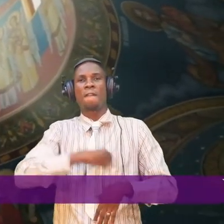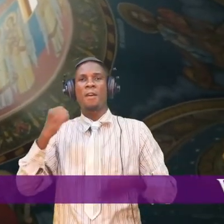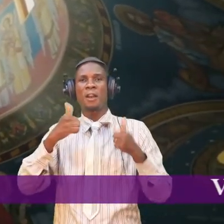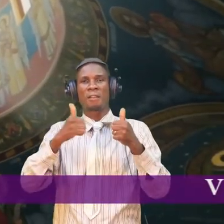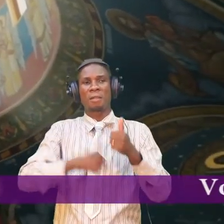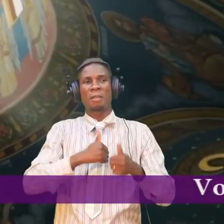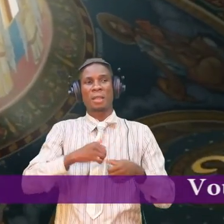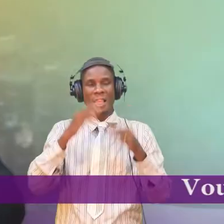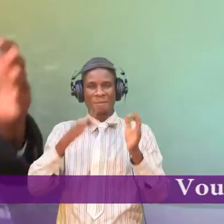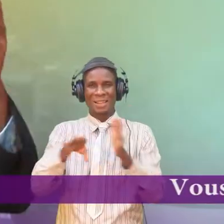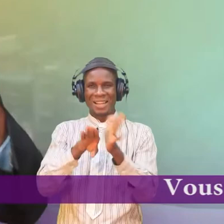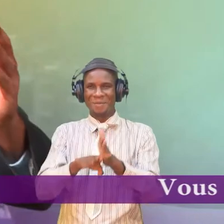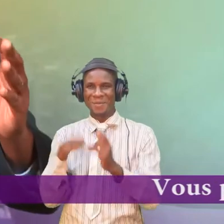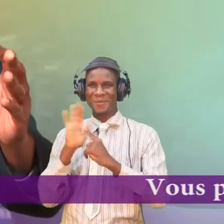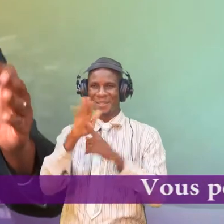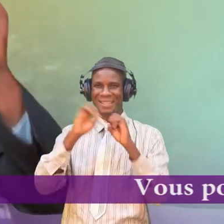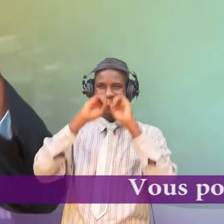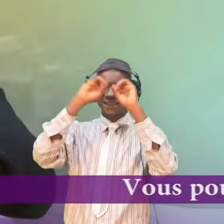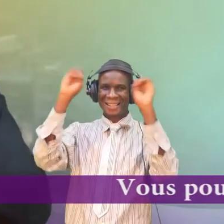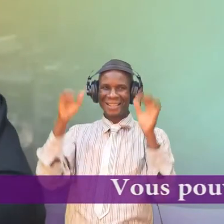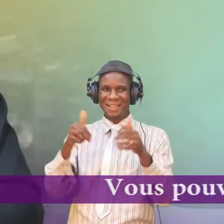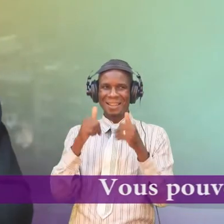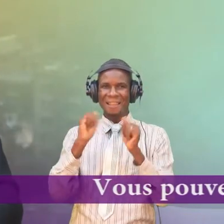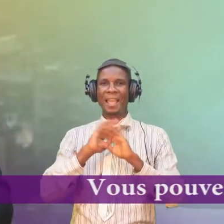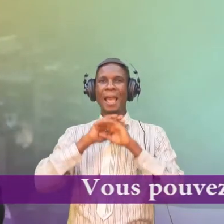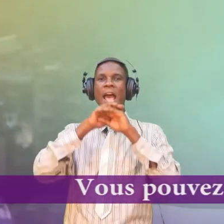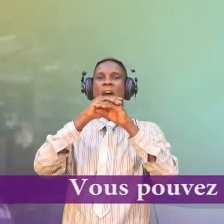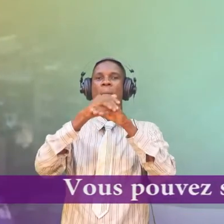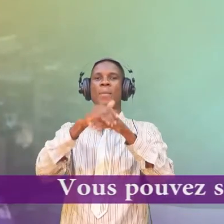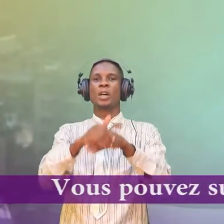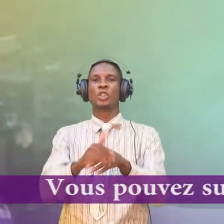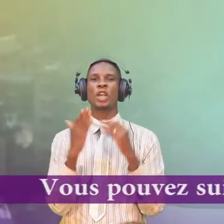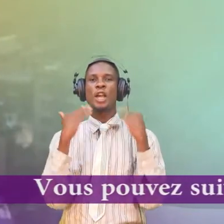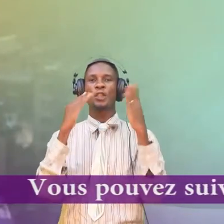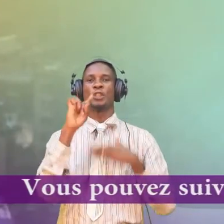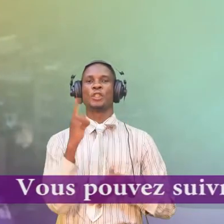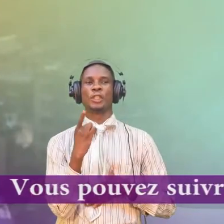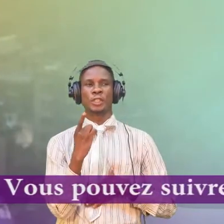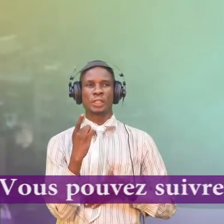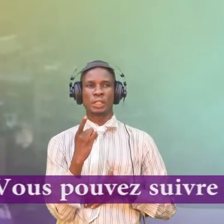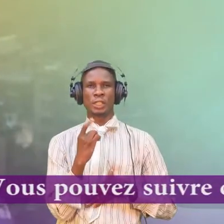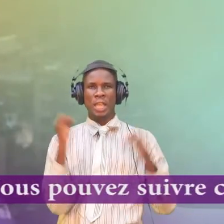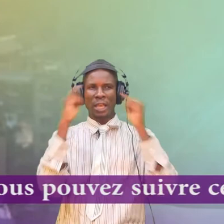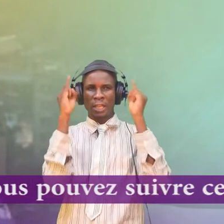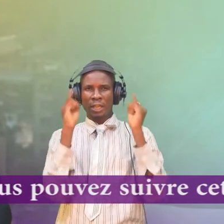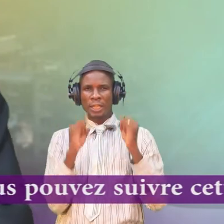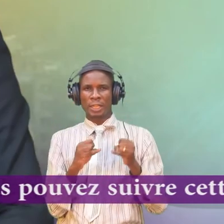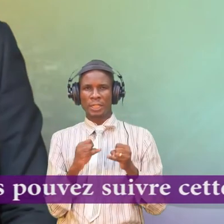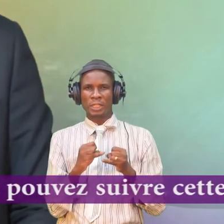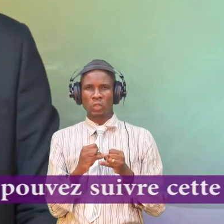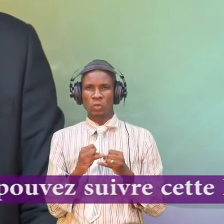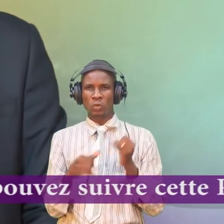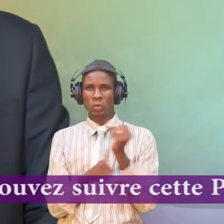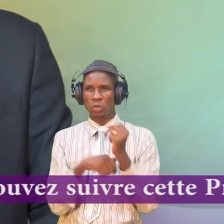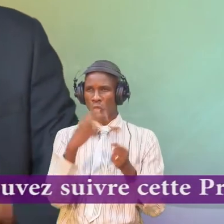kwamba ukifuata hiki na hiki na hiki utachukulia nafasi. Lakini Biblia ni wazi kwamba wokovu